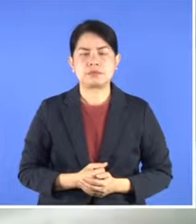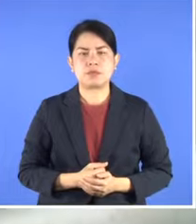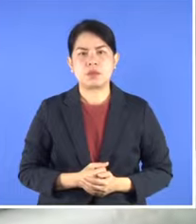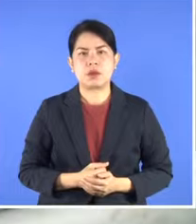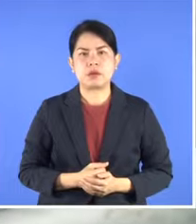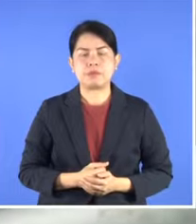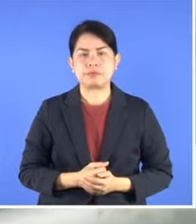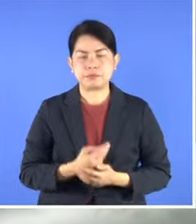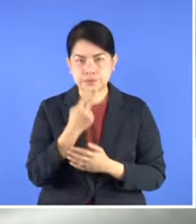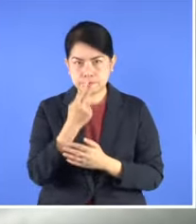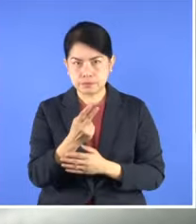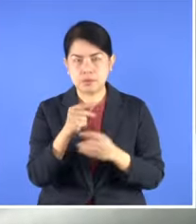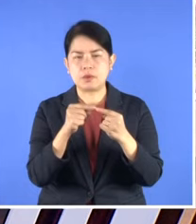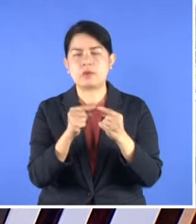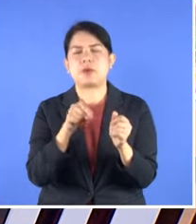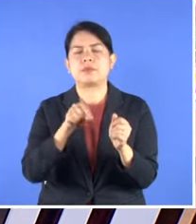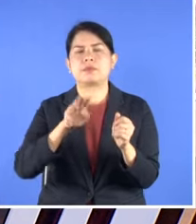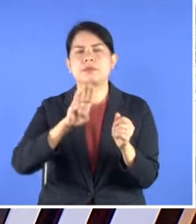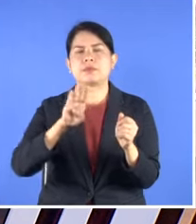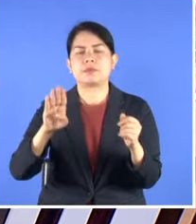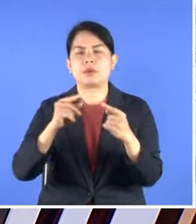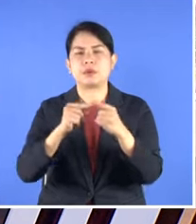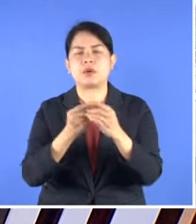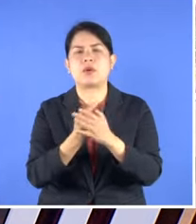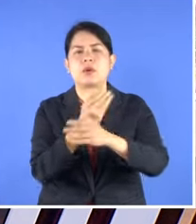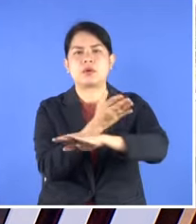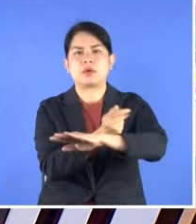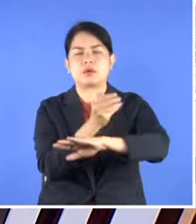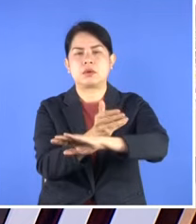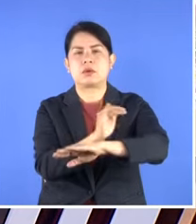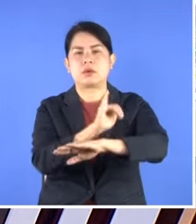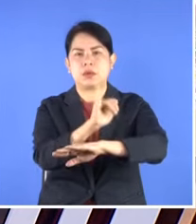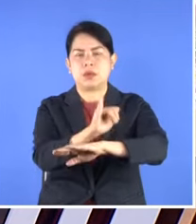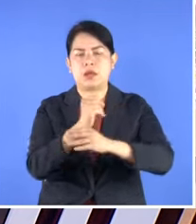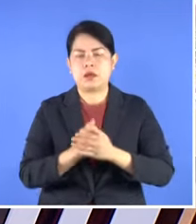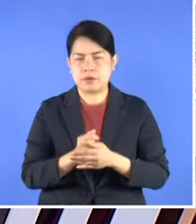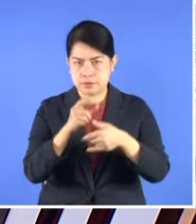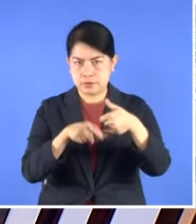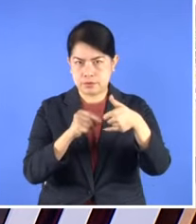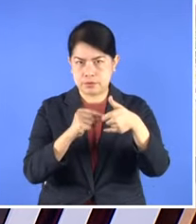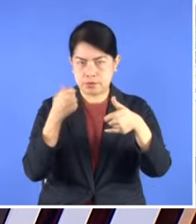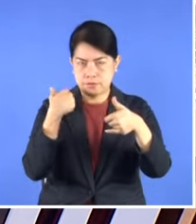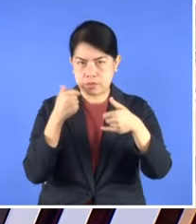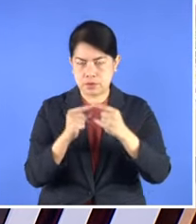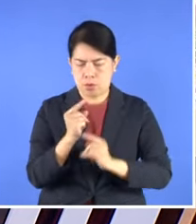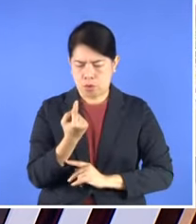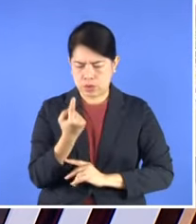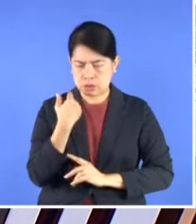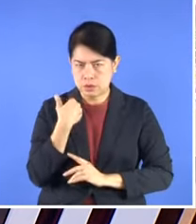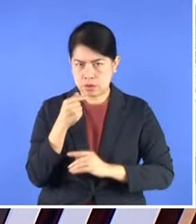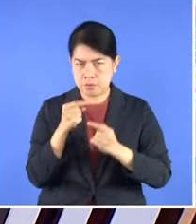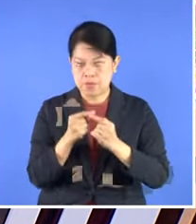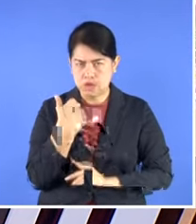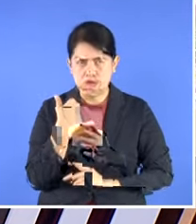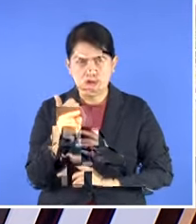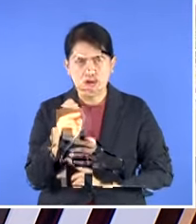ไปต่อที่บางบานจังหวัดพระนครศรีอยุธยากันหน่อยนะครับเขาบอกว่ามีคนคนหนึ่งเนี่ยใช้ปืนรัวยิงพนักงานไฟแนนซ์เนื่องจากว่าไม่พอ